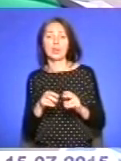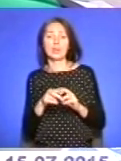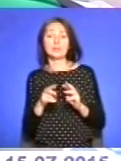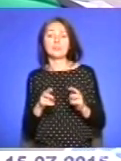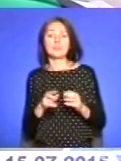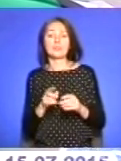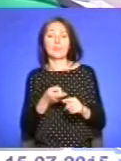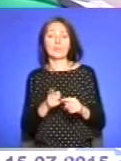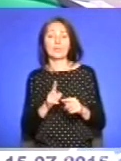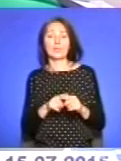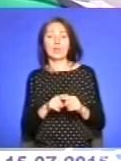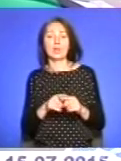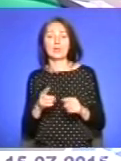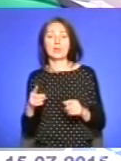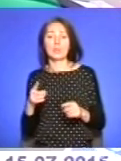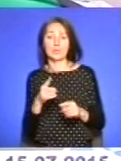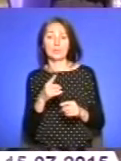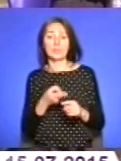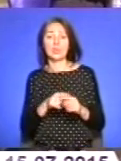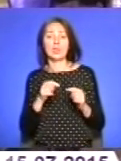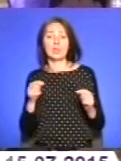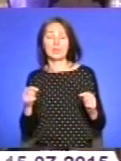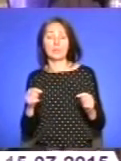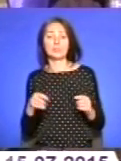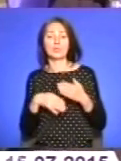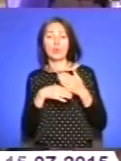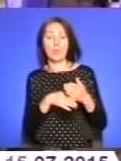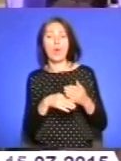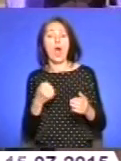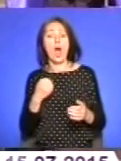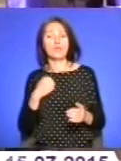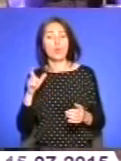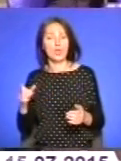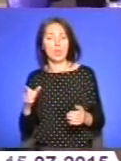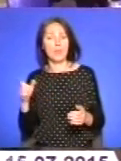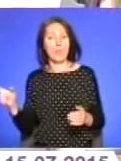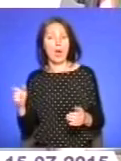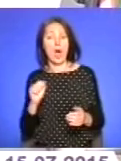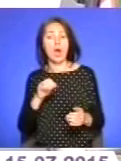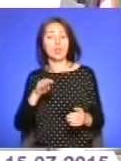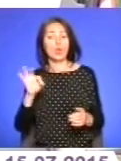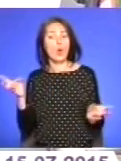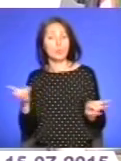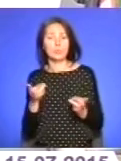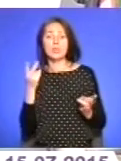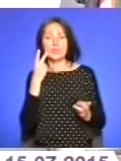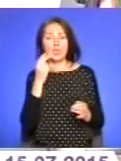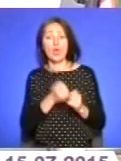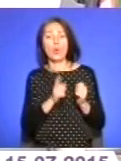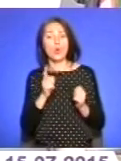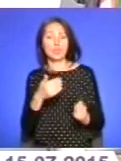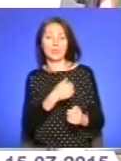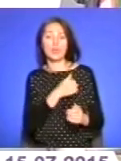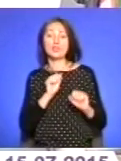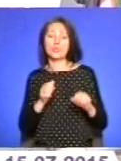заслоною цієї машини, цієї річі. Допомога воїнам АТО необхідна завжди, тому кожен бажаючий може долучитися до